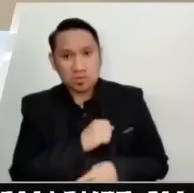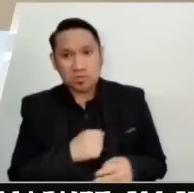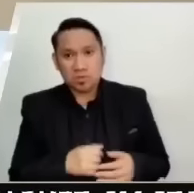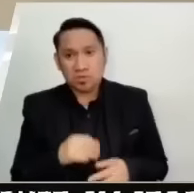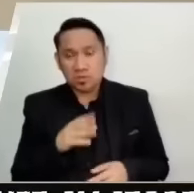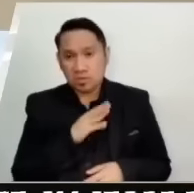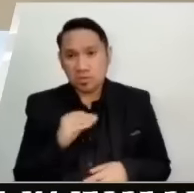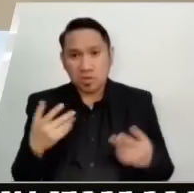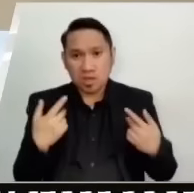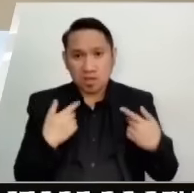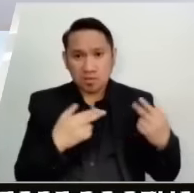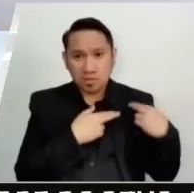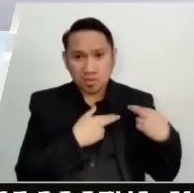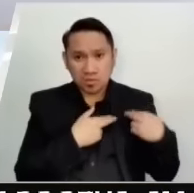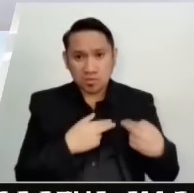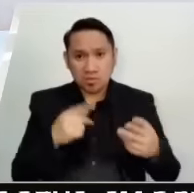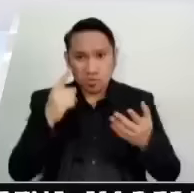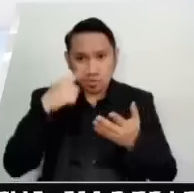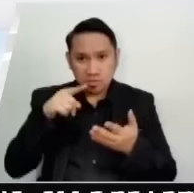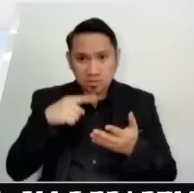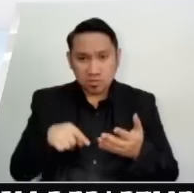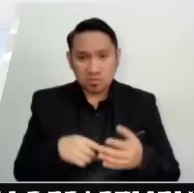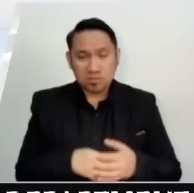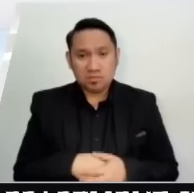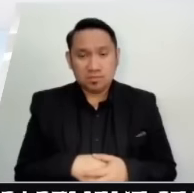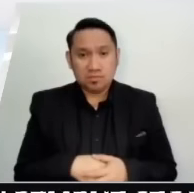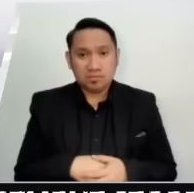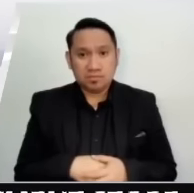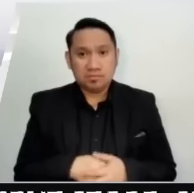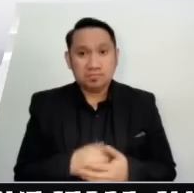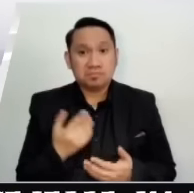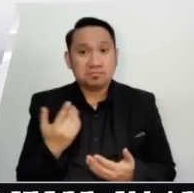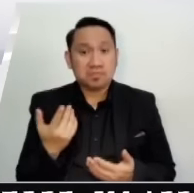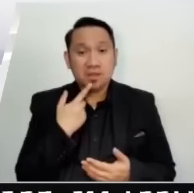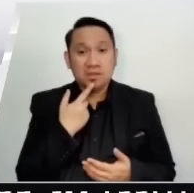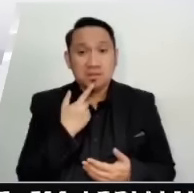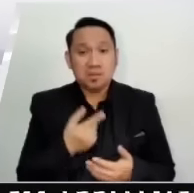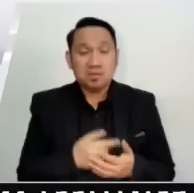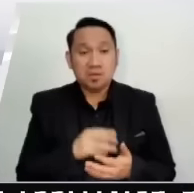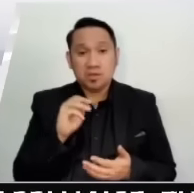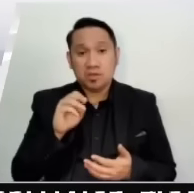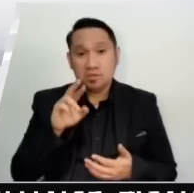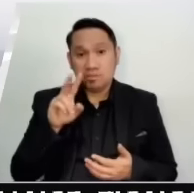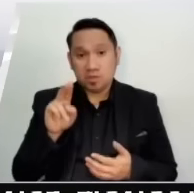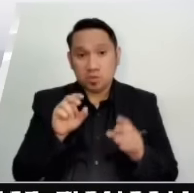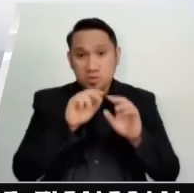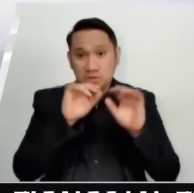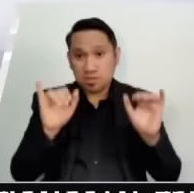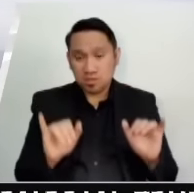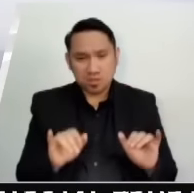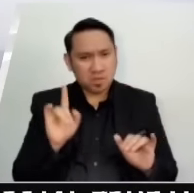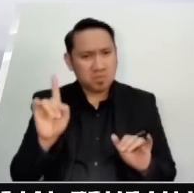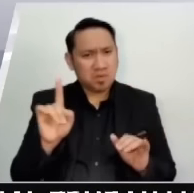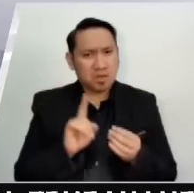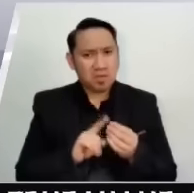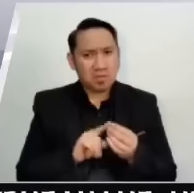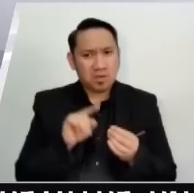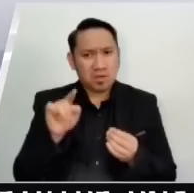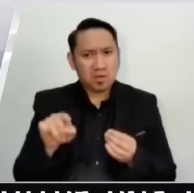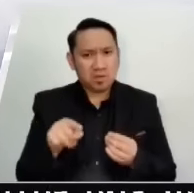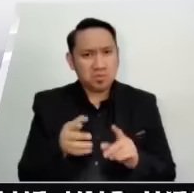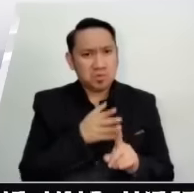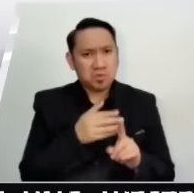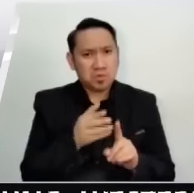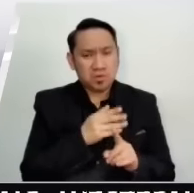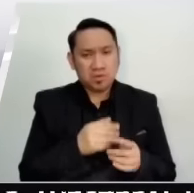to investigate sa isang statement kinundena naman ng mirror systems ang alegasyon ng panunuhol laban sa kanila